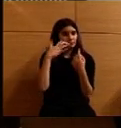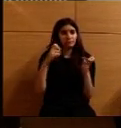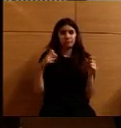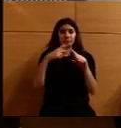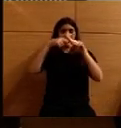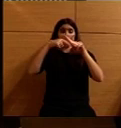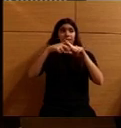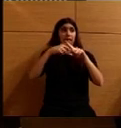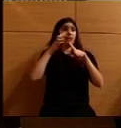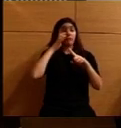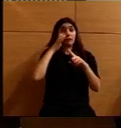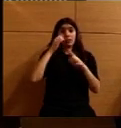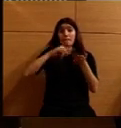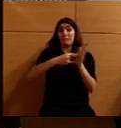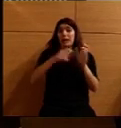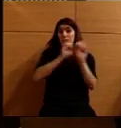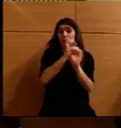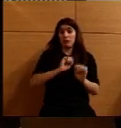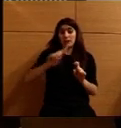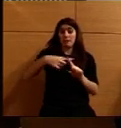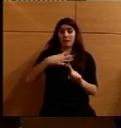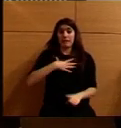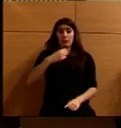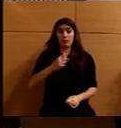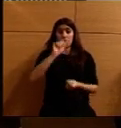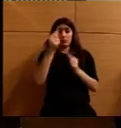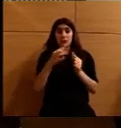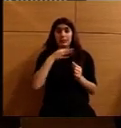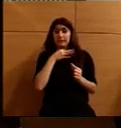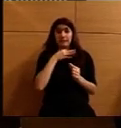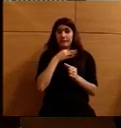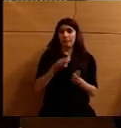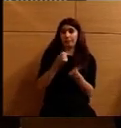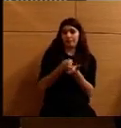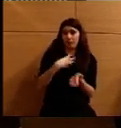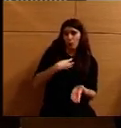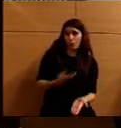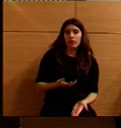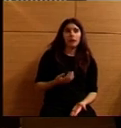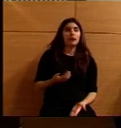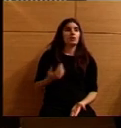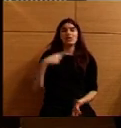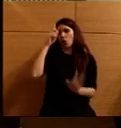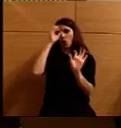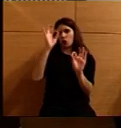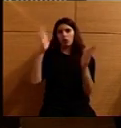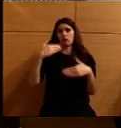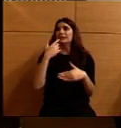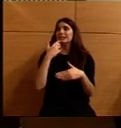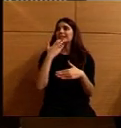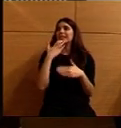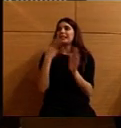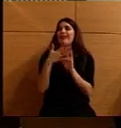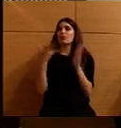per descomptat per ningú, i menys encara per ajuntaments en un reduït tamany pressupostari que no tenen ni aquesta capacitat de maniobra. No és coherent parlar